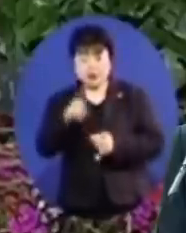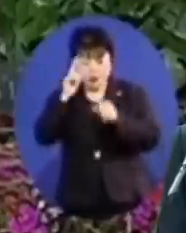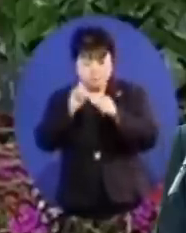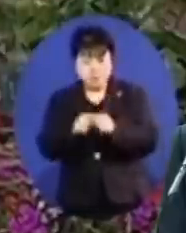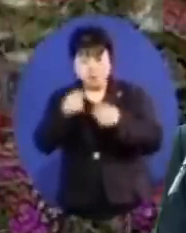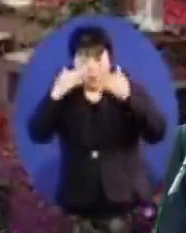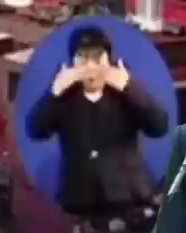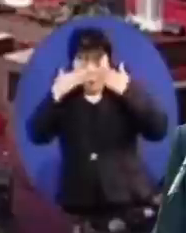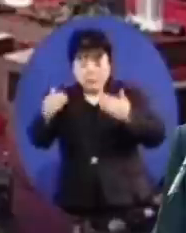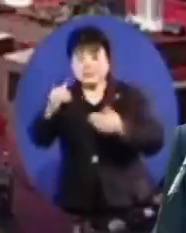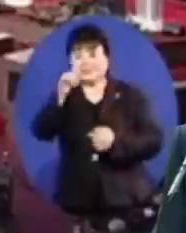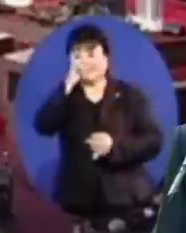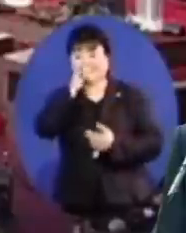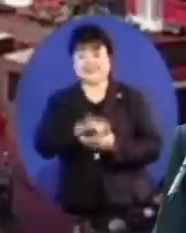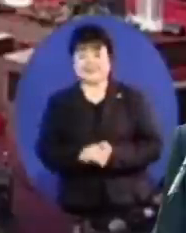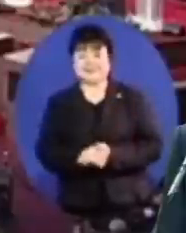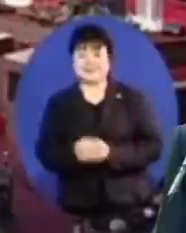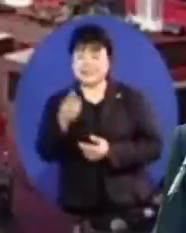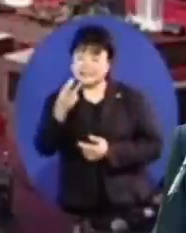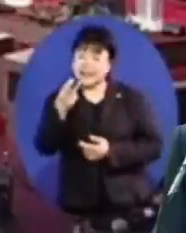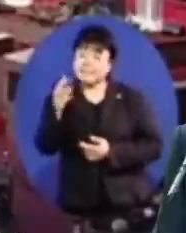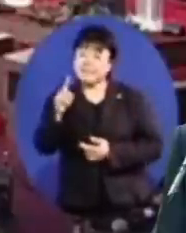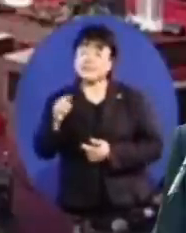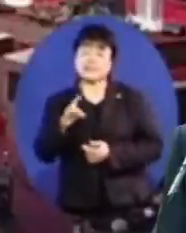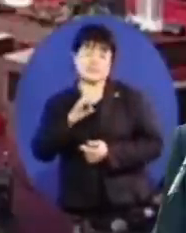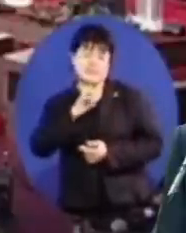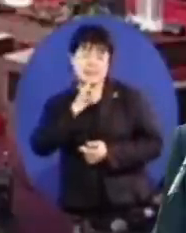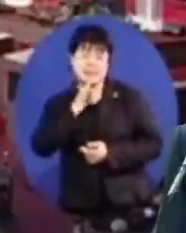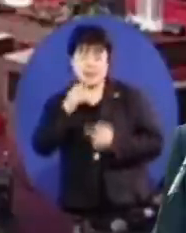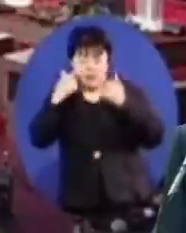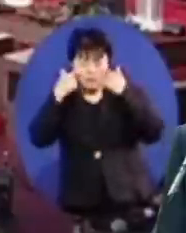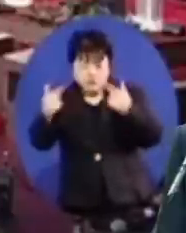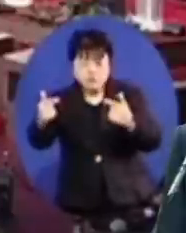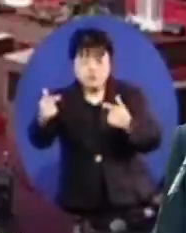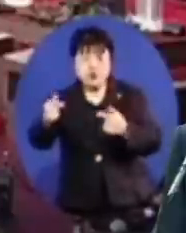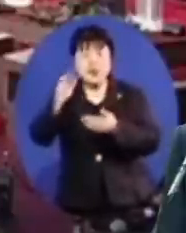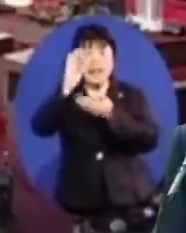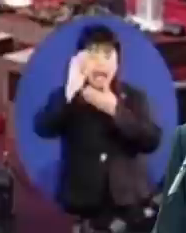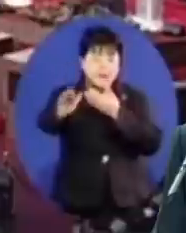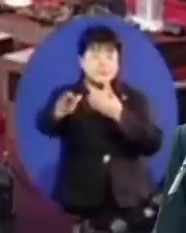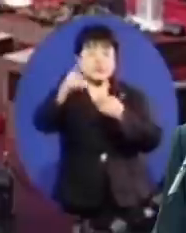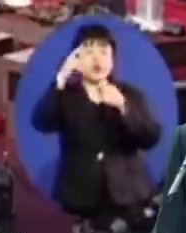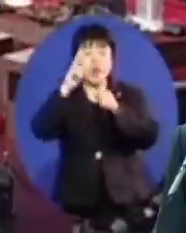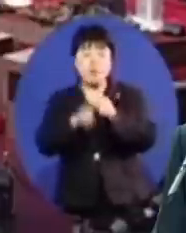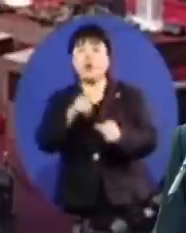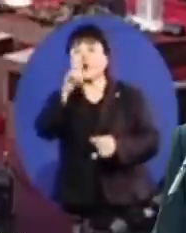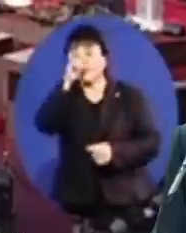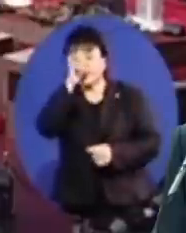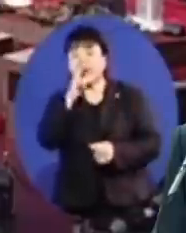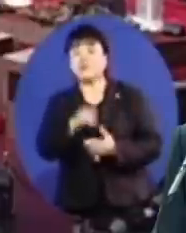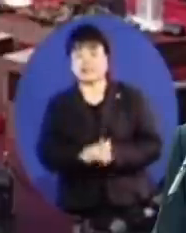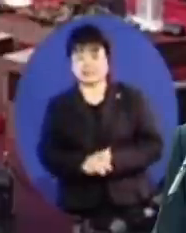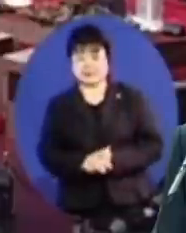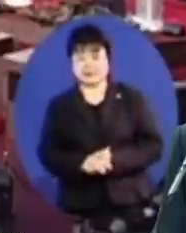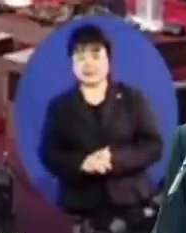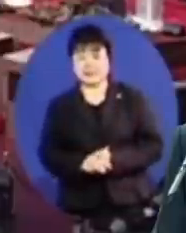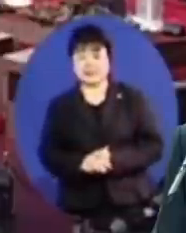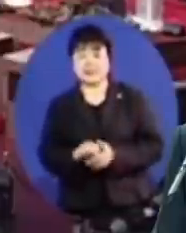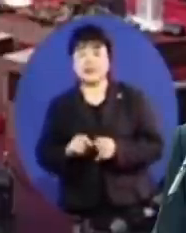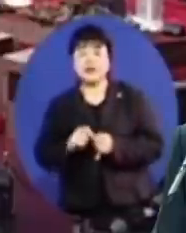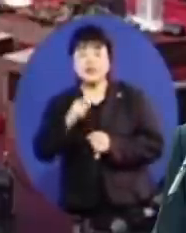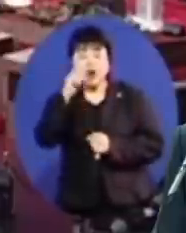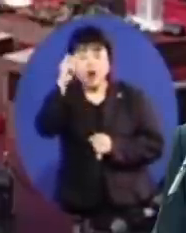갖고 있었습니다. 3%의 사람만이 분명한 장기 목표를 갖고 있었다고 합니다. 장기 목표를 갖고